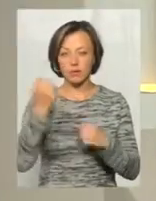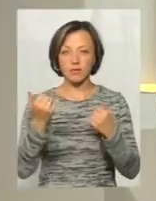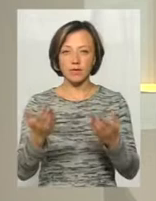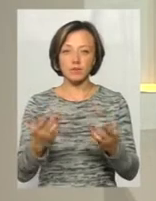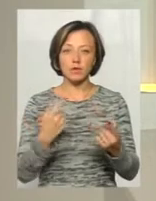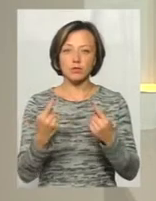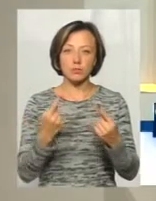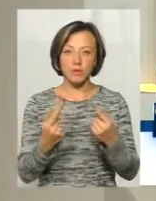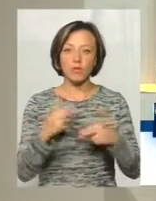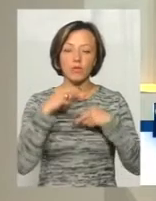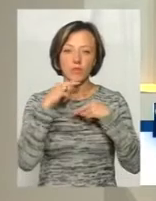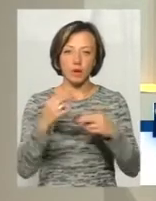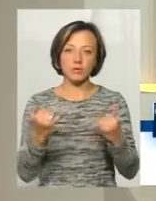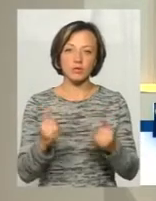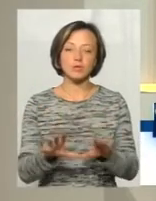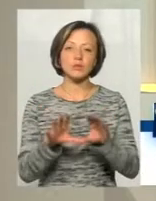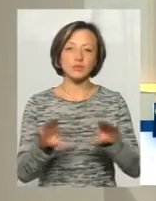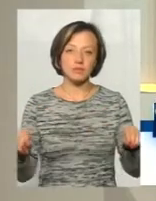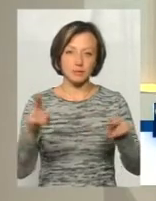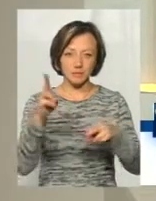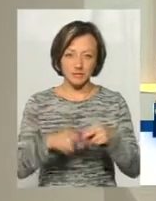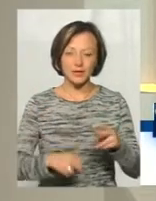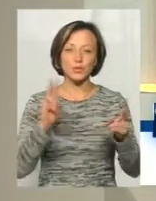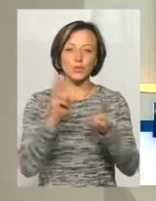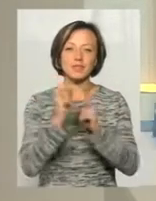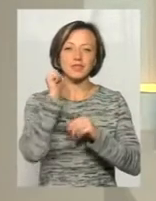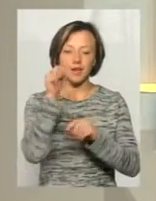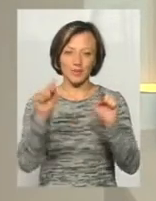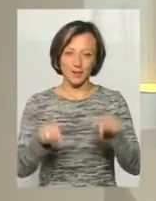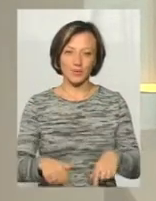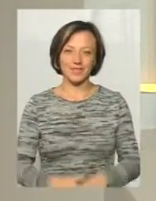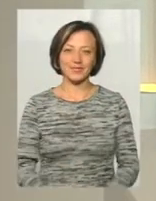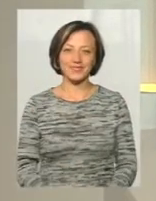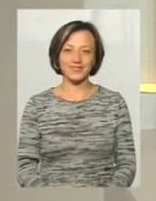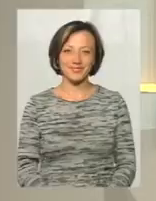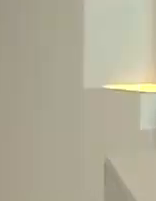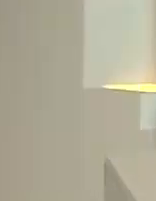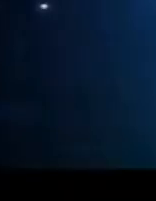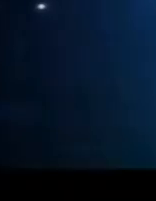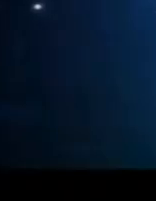глядачам за увагу. І на сьогодні ми з вами прощаємося, зустрінемося завтра у цій студії. На все добре.